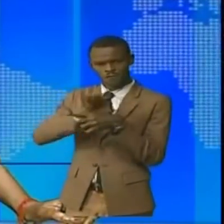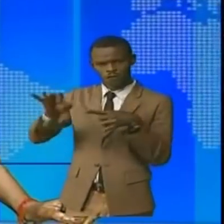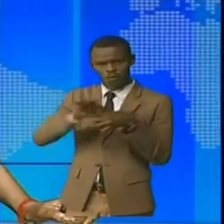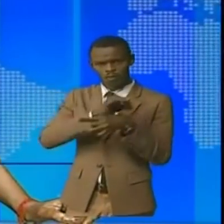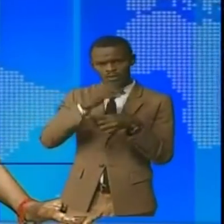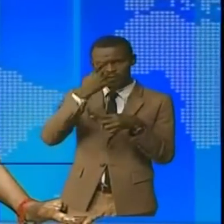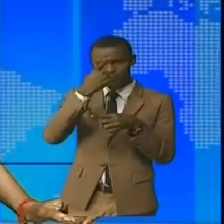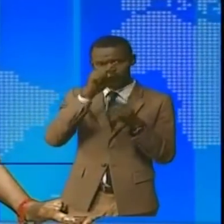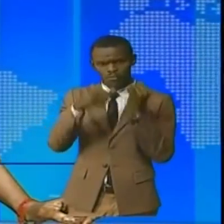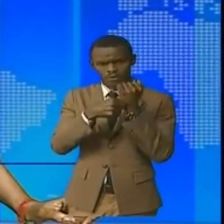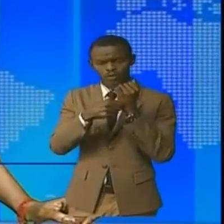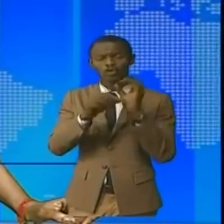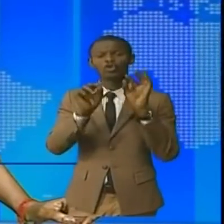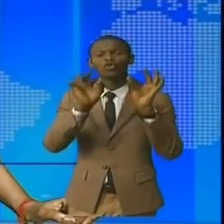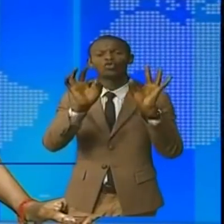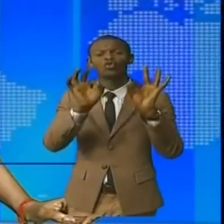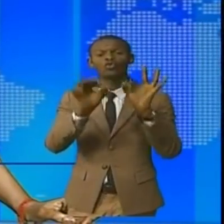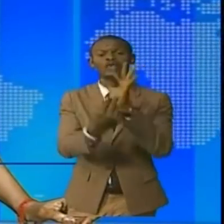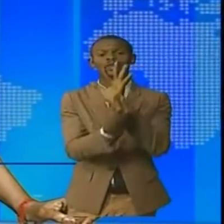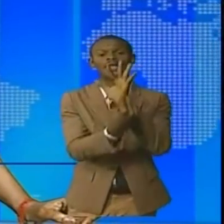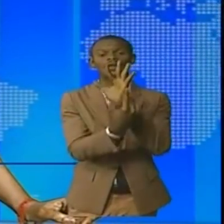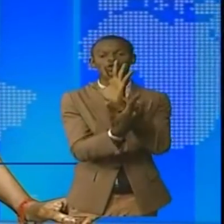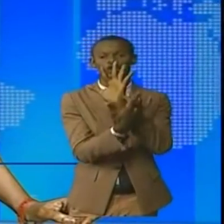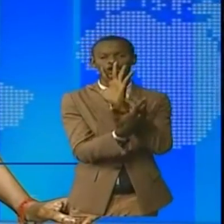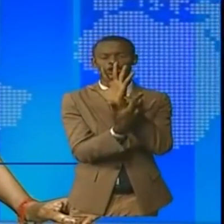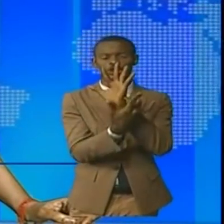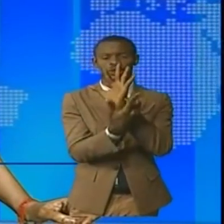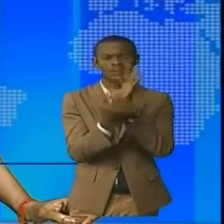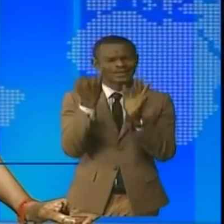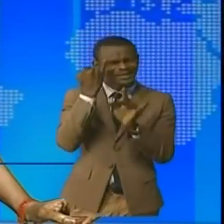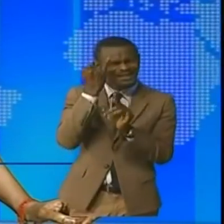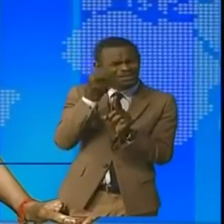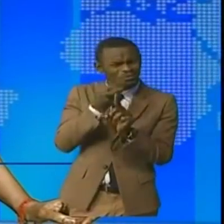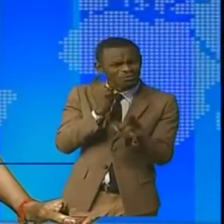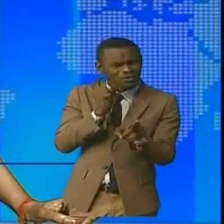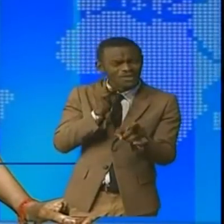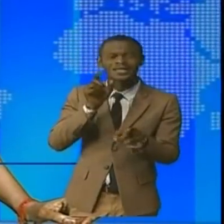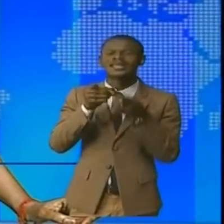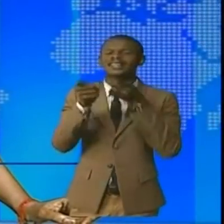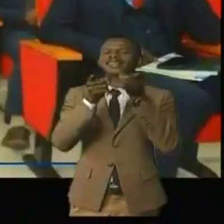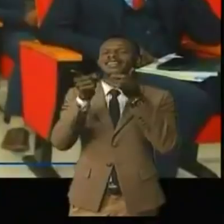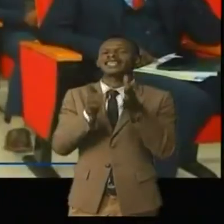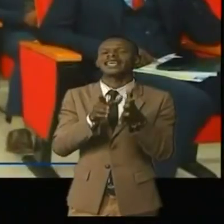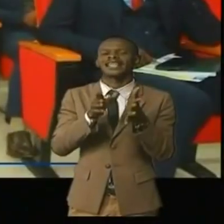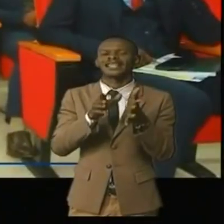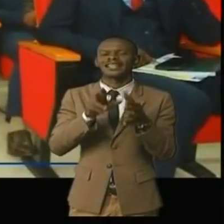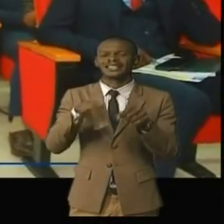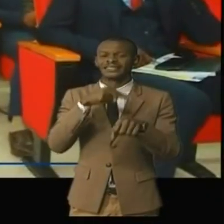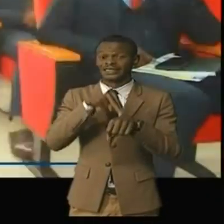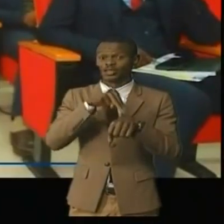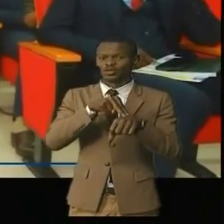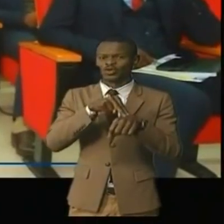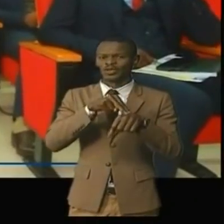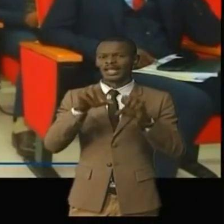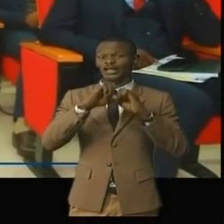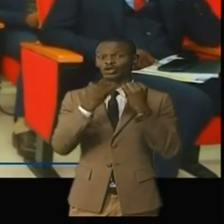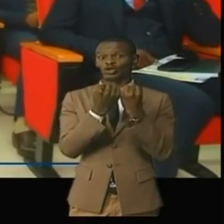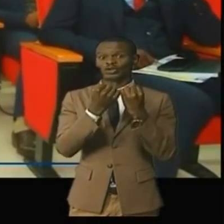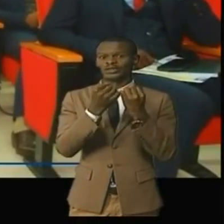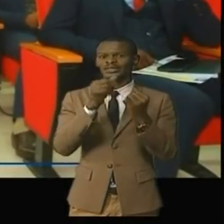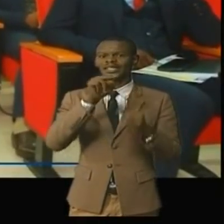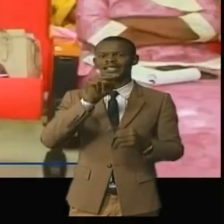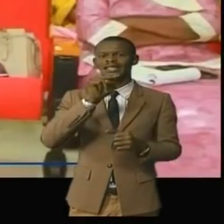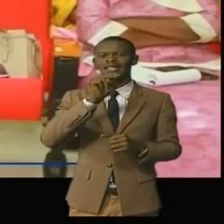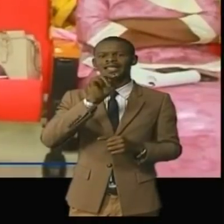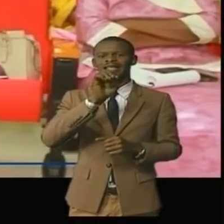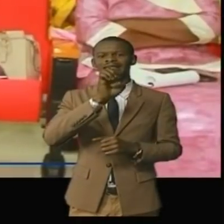son directeur général Jean Bosco Kayombo Kayan, sans papier d'Edith Chalakatala. Les directeurs chefs des départements,